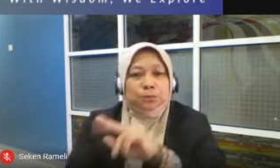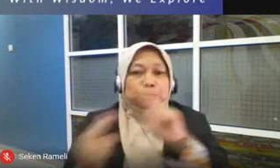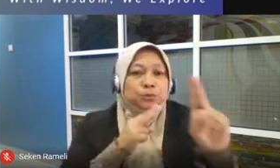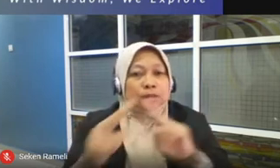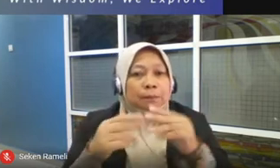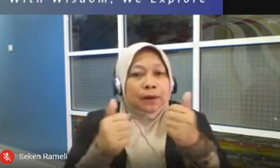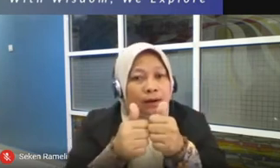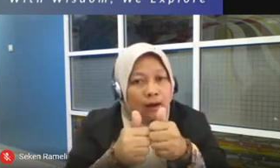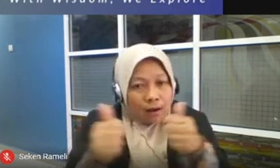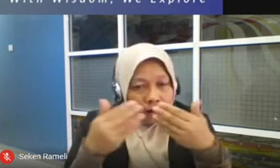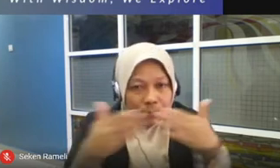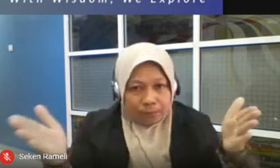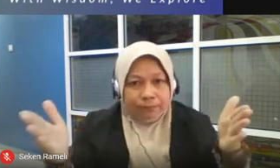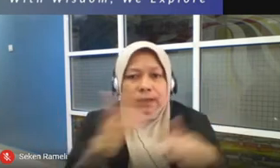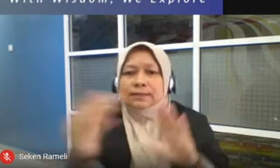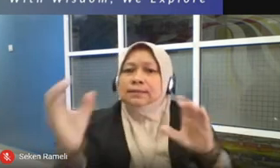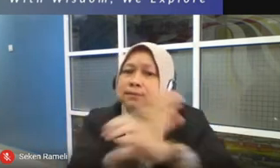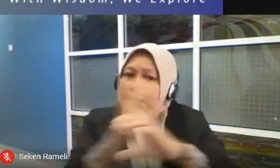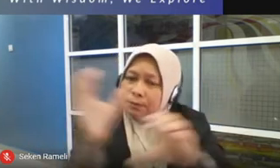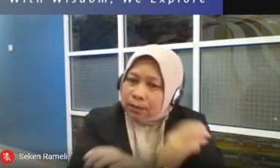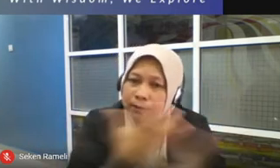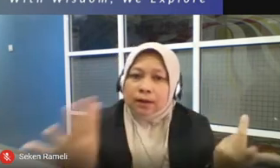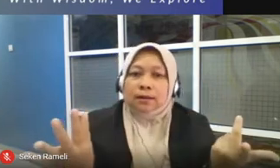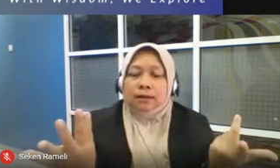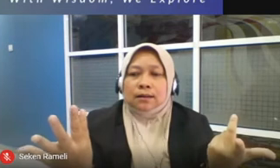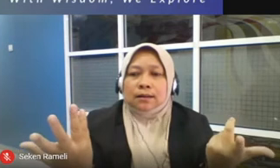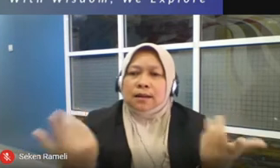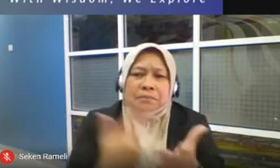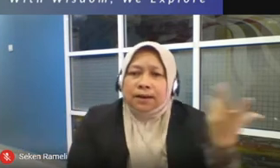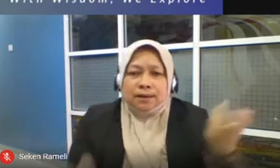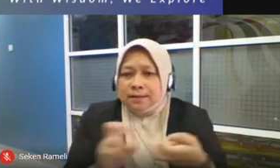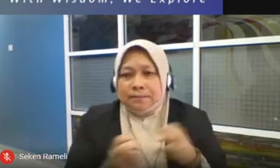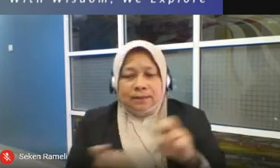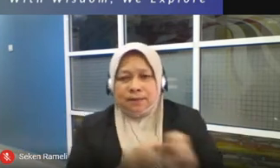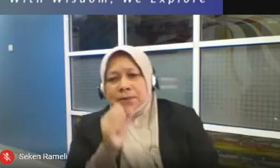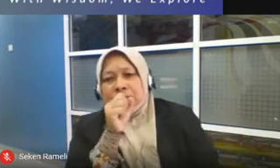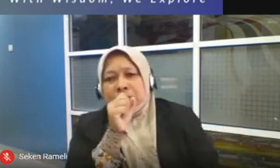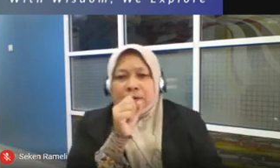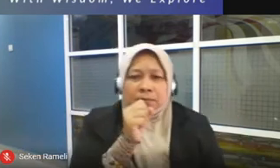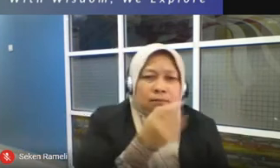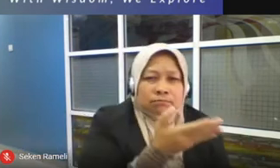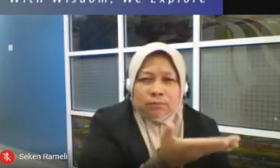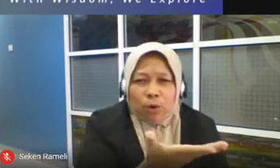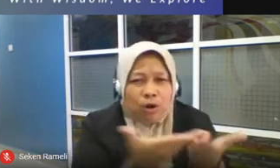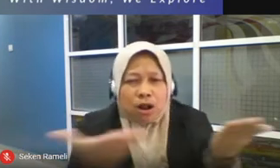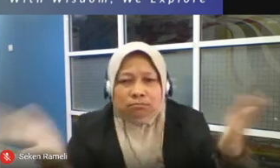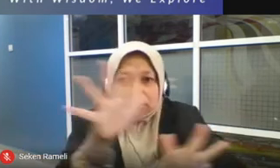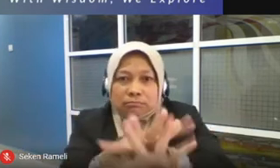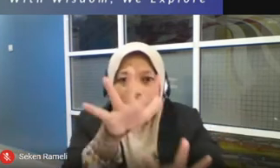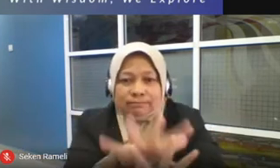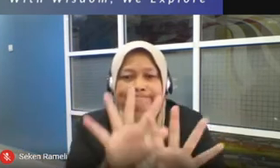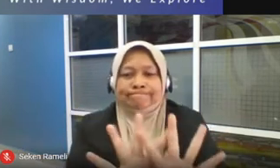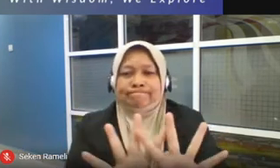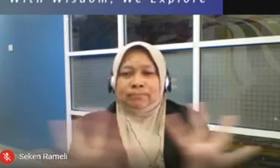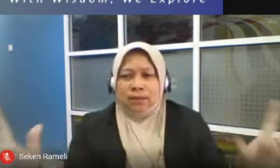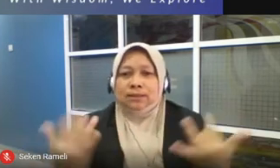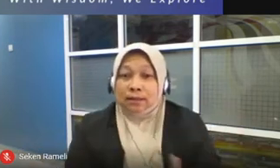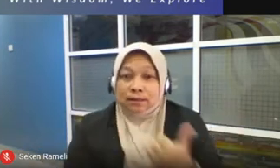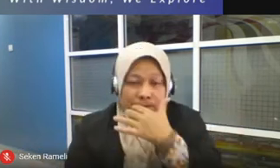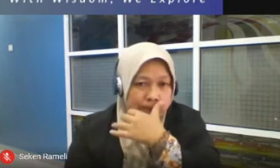dan cabaran-cabaran yang dihadapi sekiranya kita nak berucap di hadapan orang ramai ataupun sekarang ni